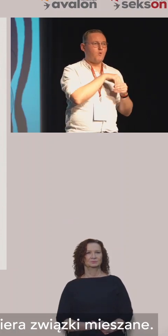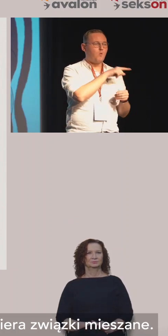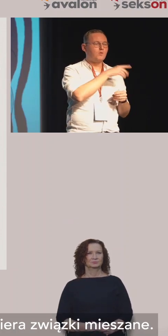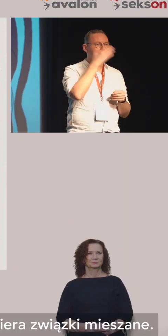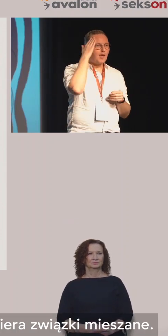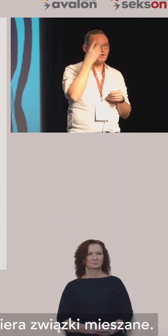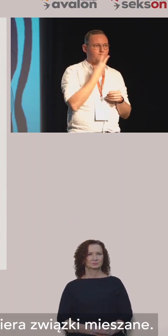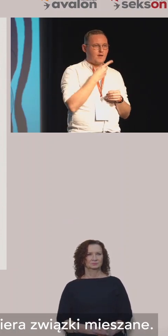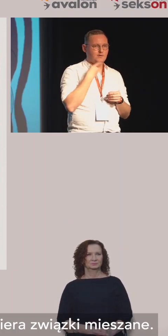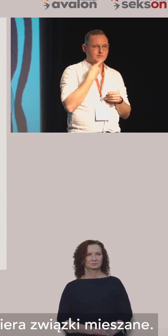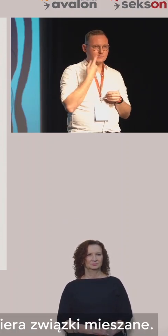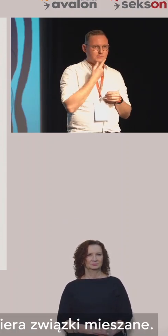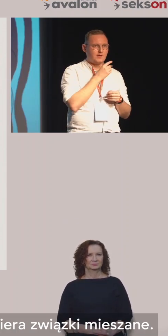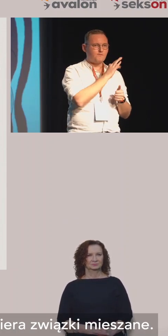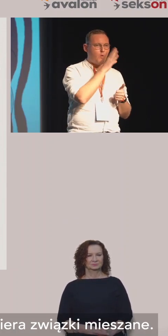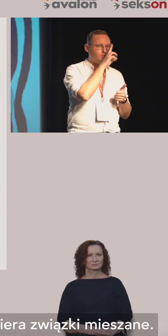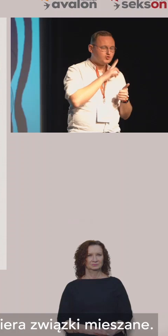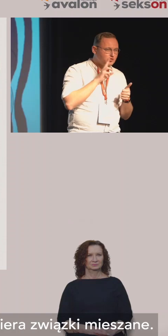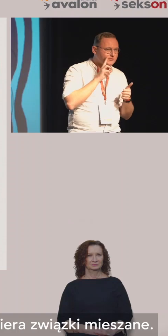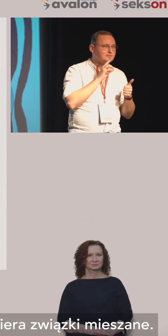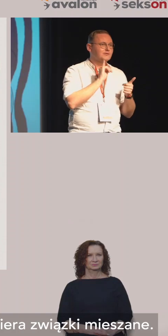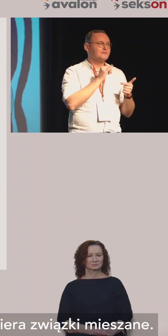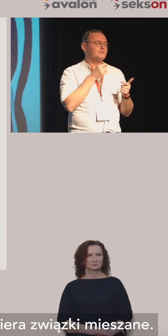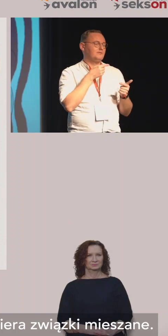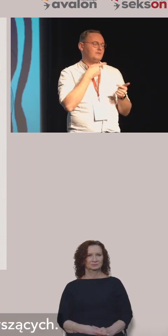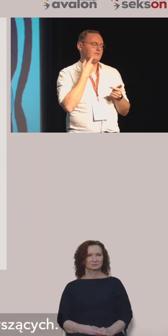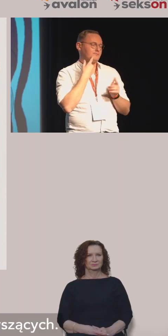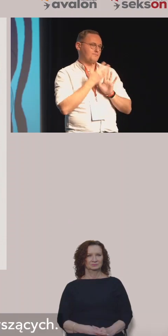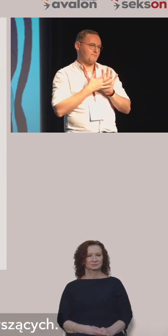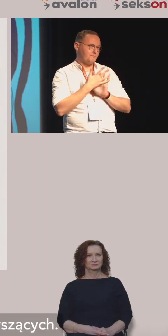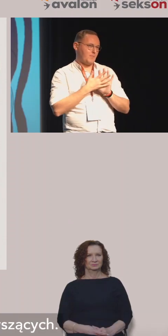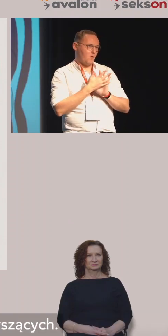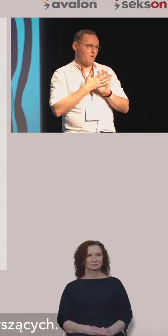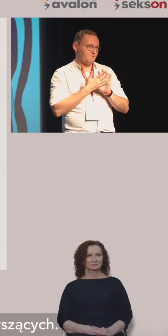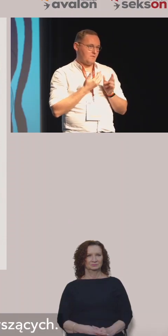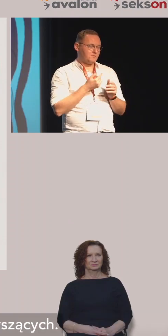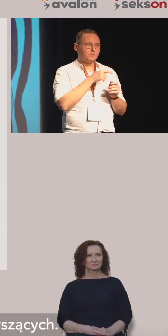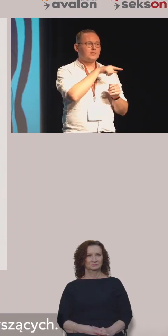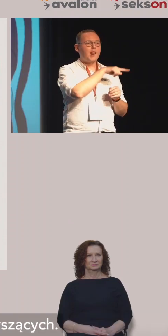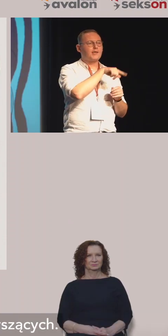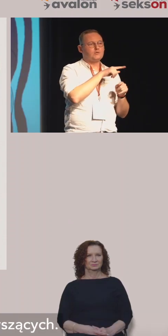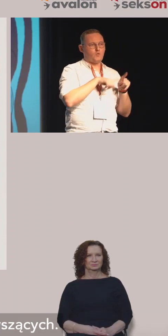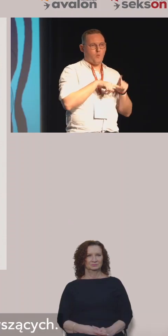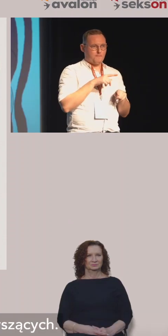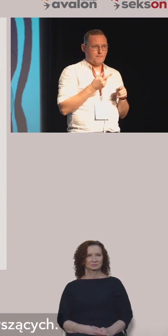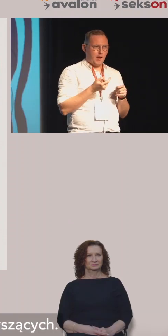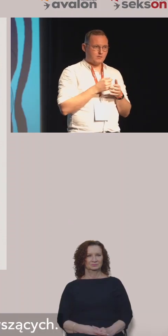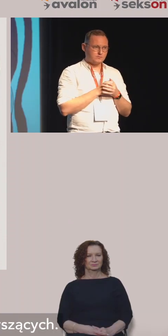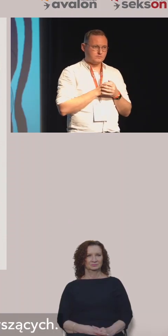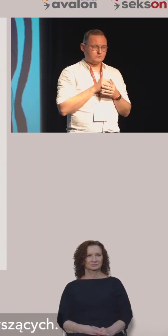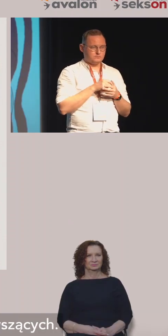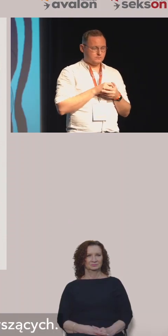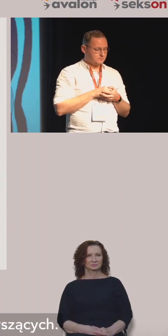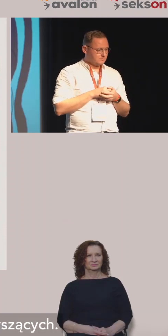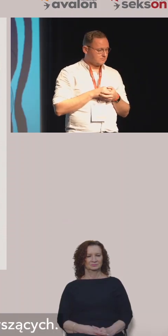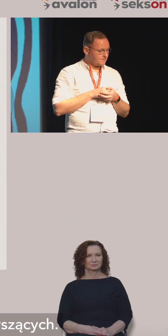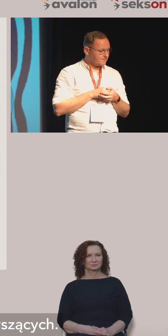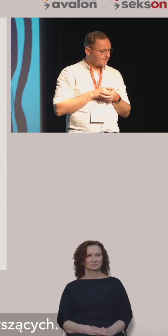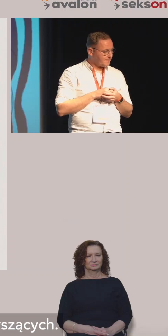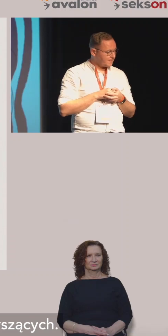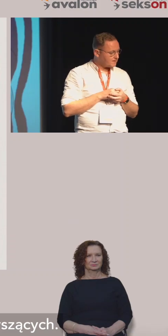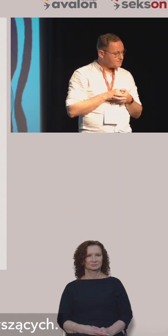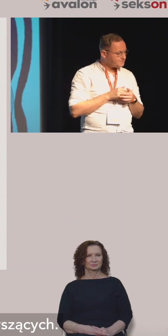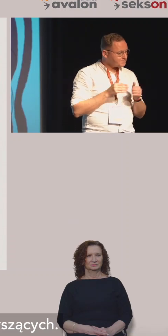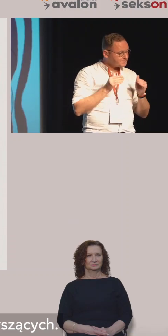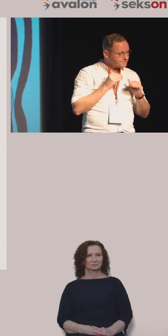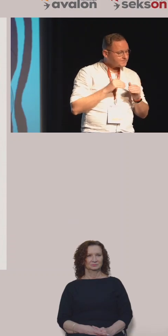par właśnie zawiera związki mieszane. Tam jest dosyć duża świadomość kultury słyszących i